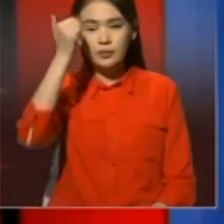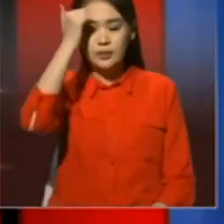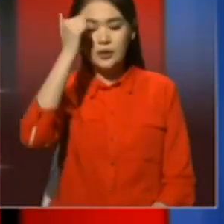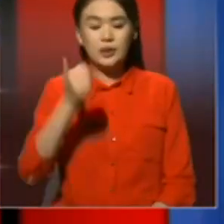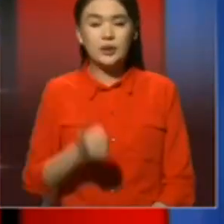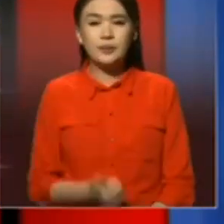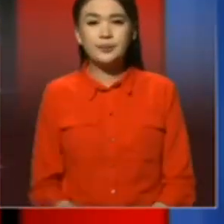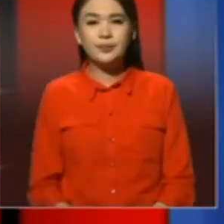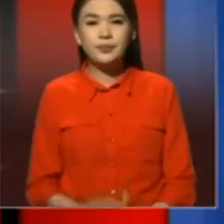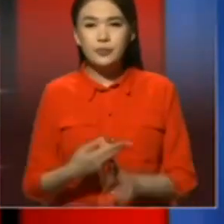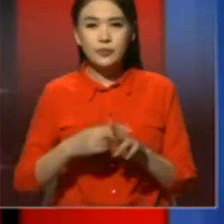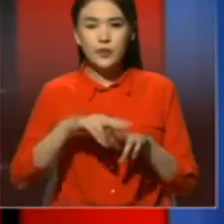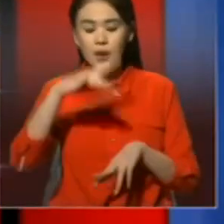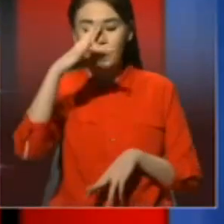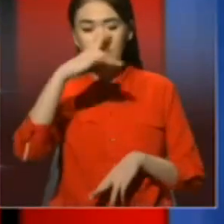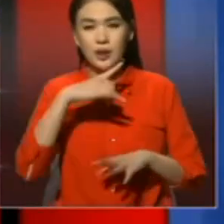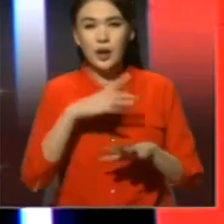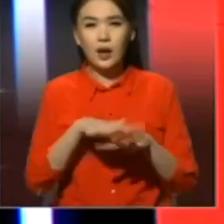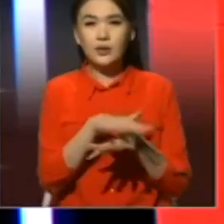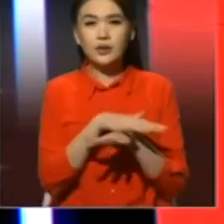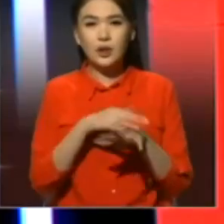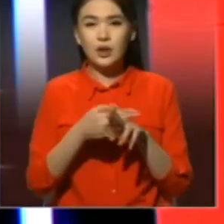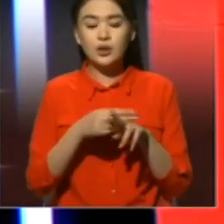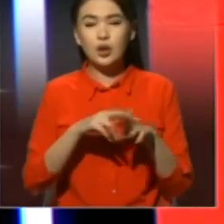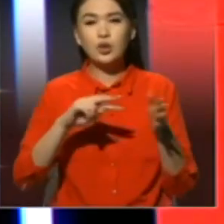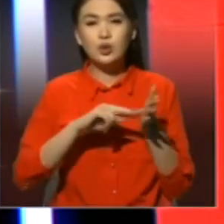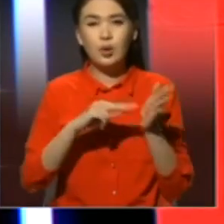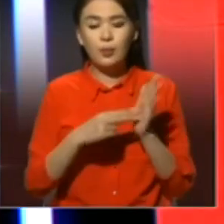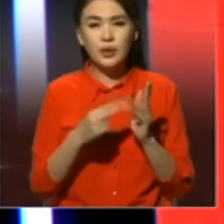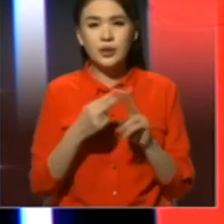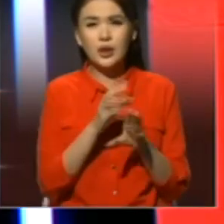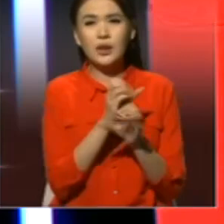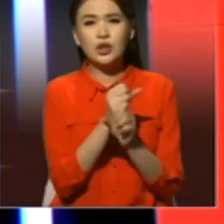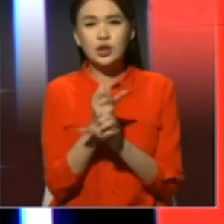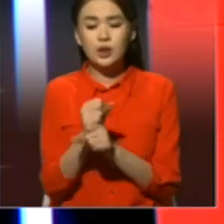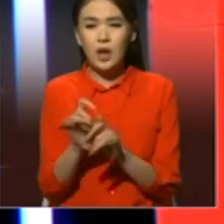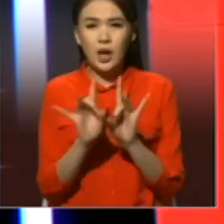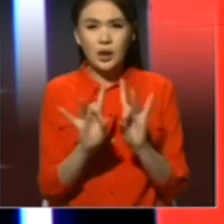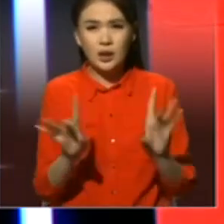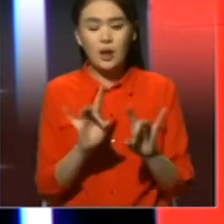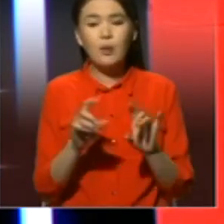Әлішер мырза, Қазақстан халқы ассамблеясы ұйымдастырған жобаларды бір қысқаша айтып кетсекші.